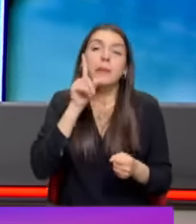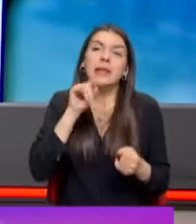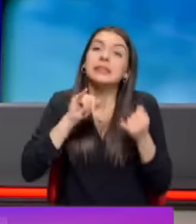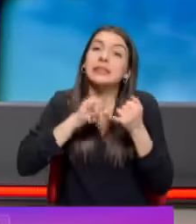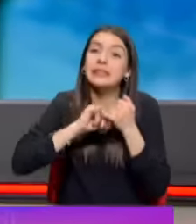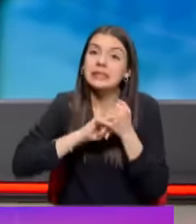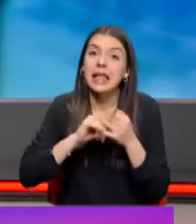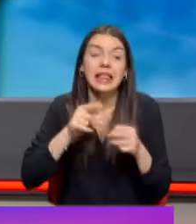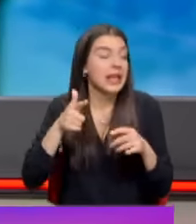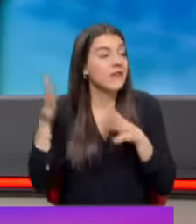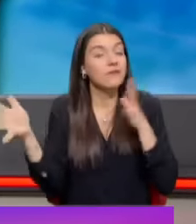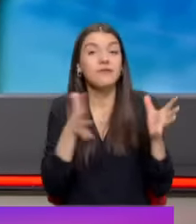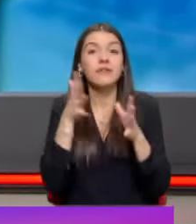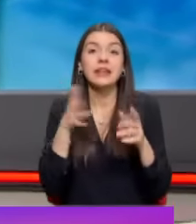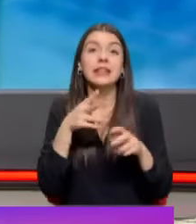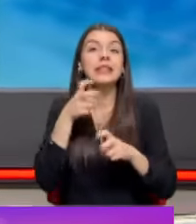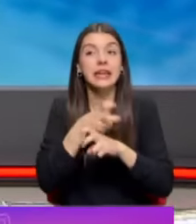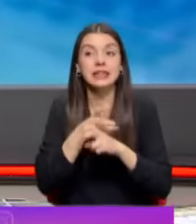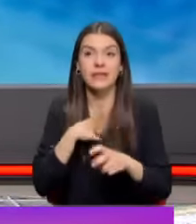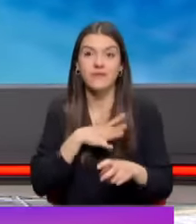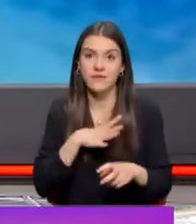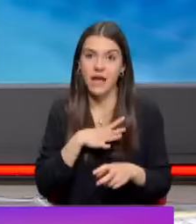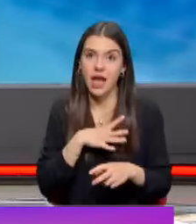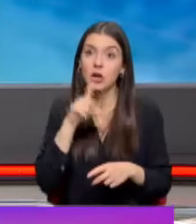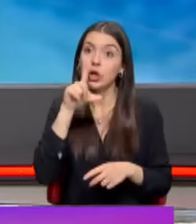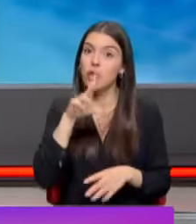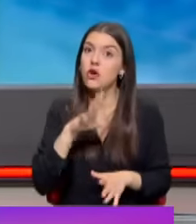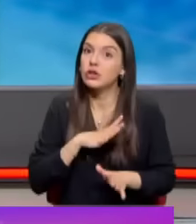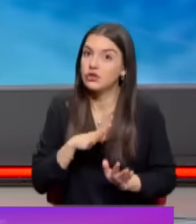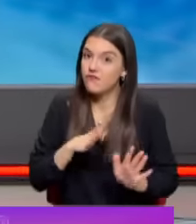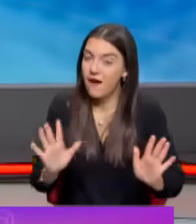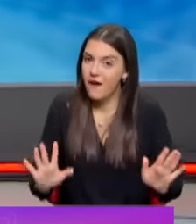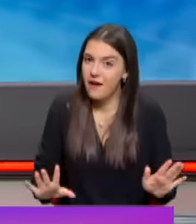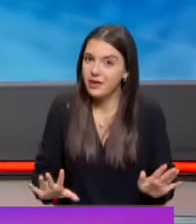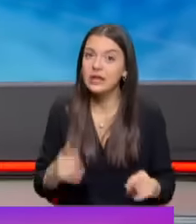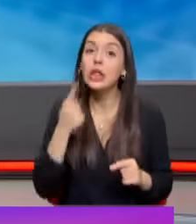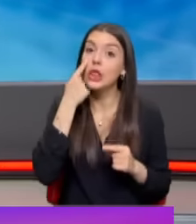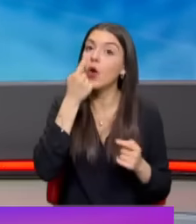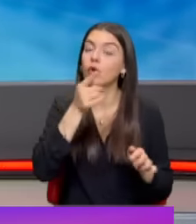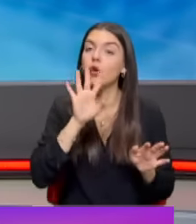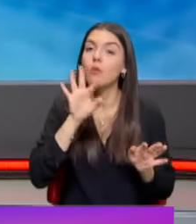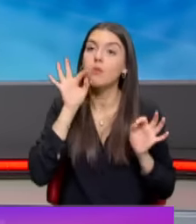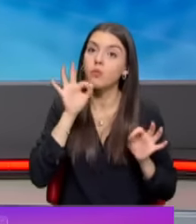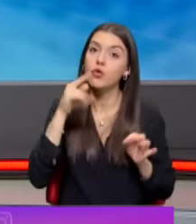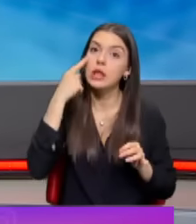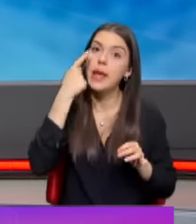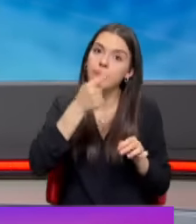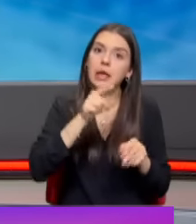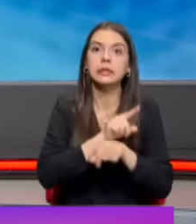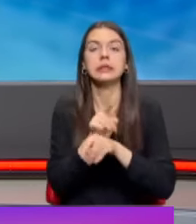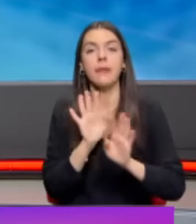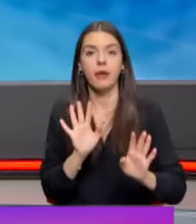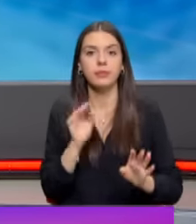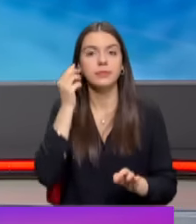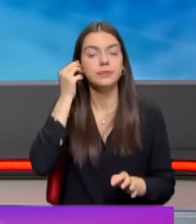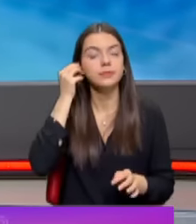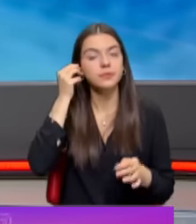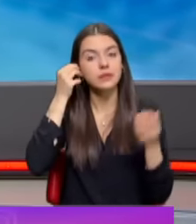fırtına riski yine karşımıza çıkabilir. Lodos yönlerden olabileceği görünüyor bugünden bakıldığında.